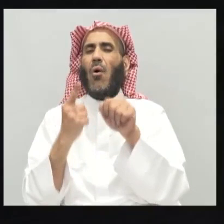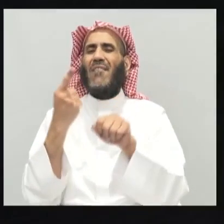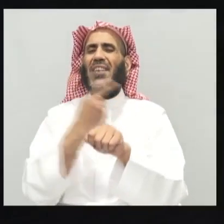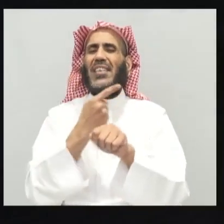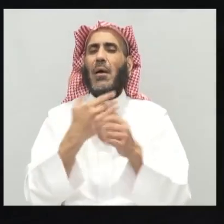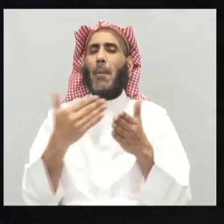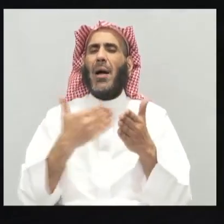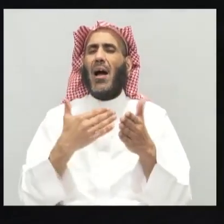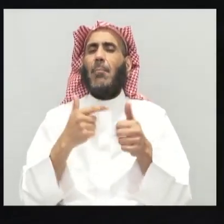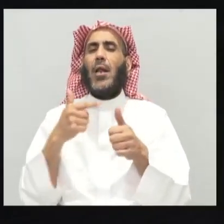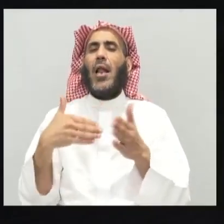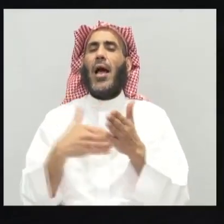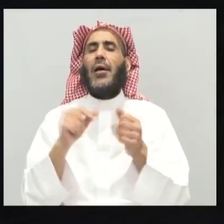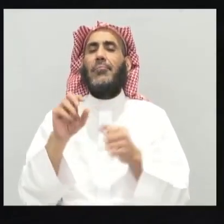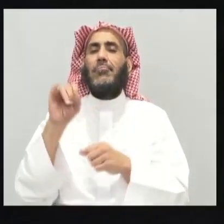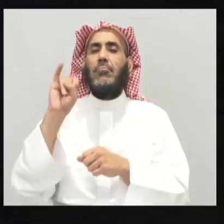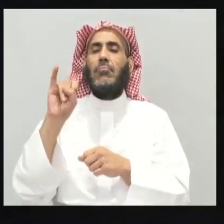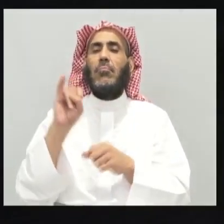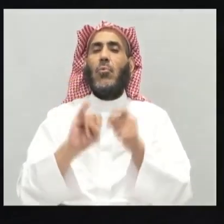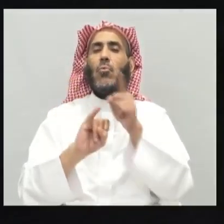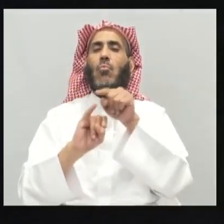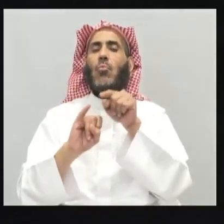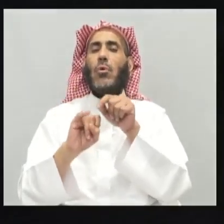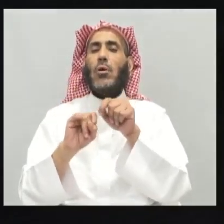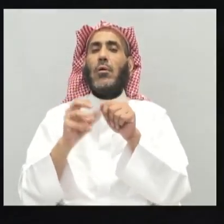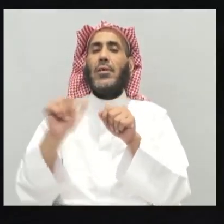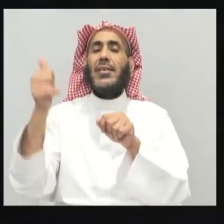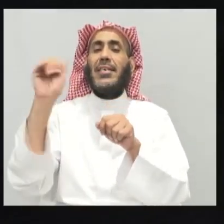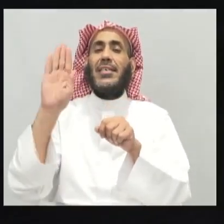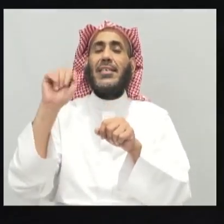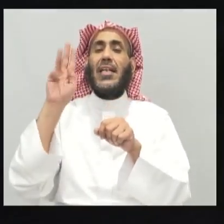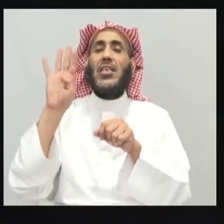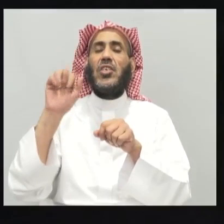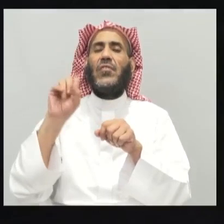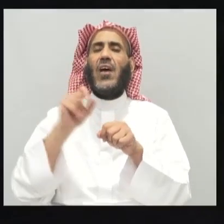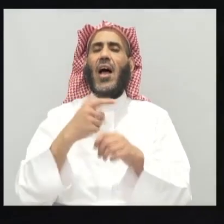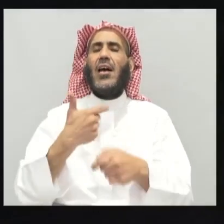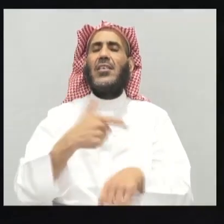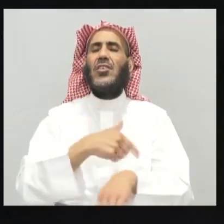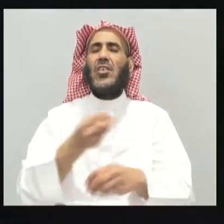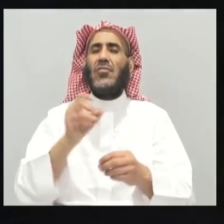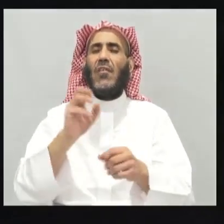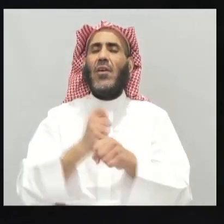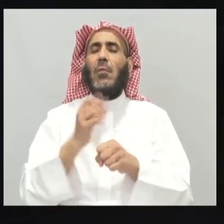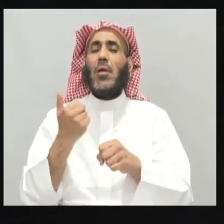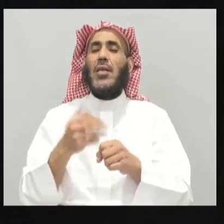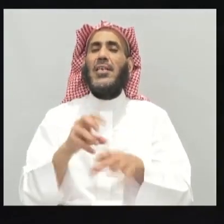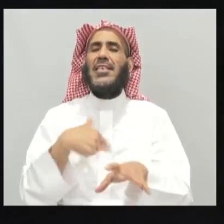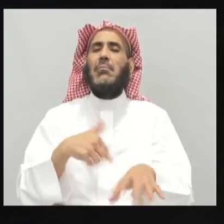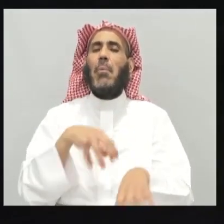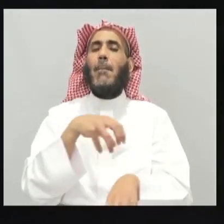قبل آخره. فهنا الفعل الماضي استشفى اسم الزمان، أو عفوا اسم